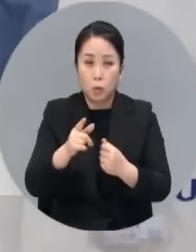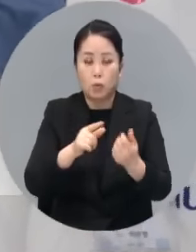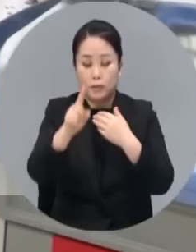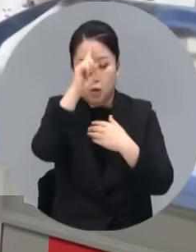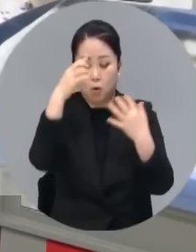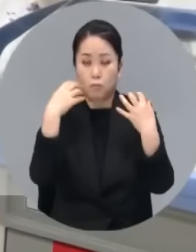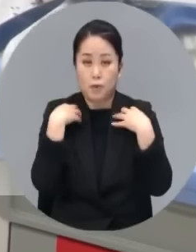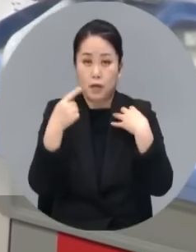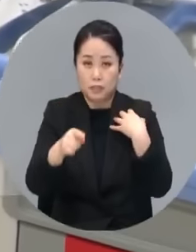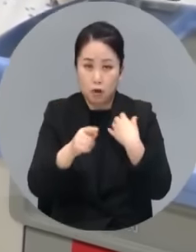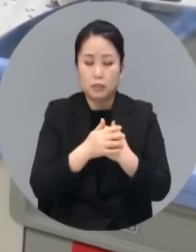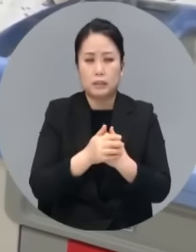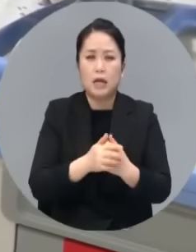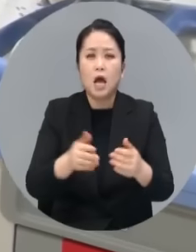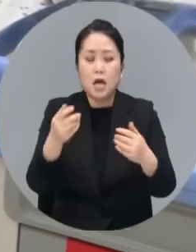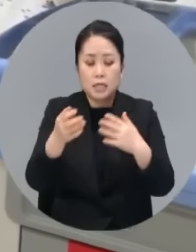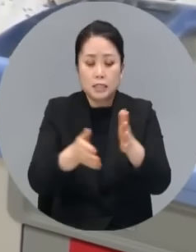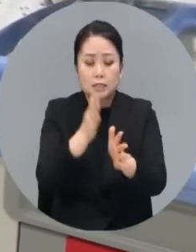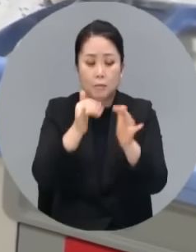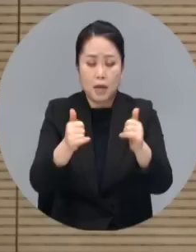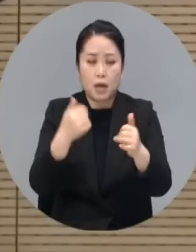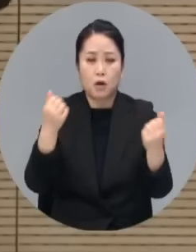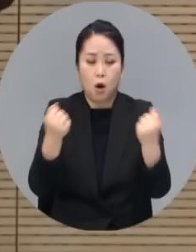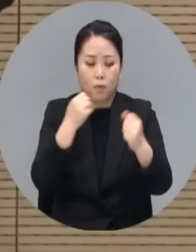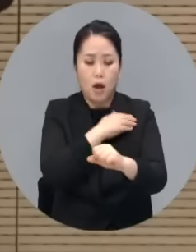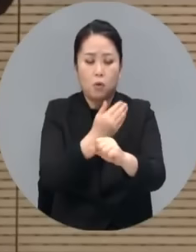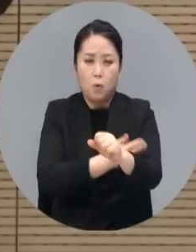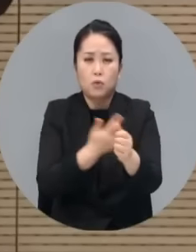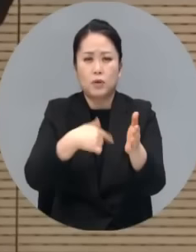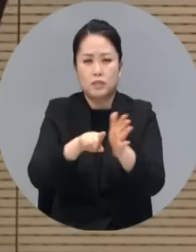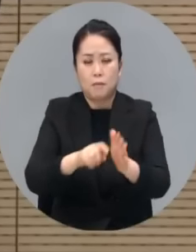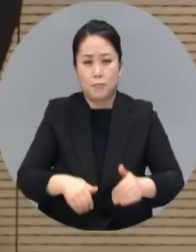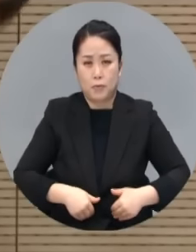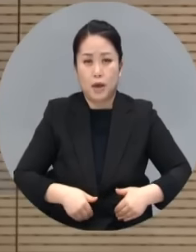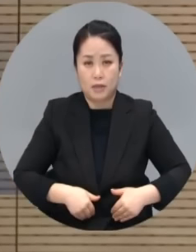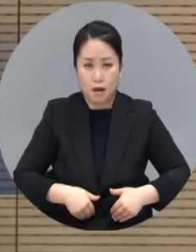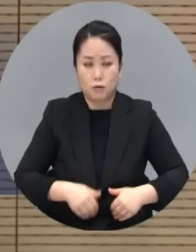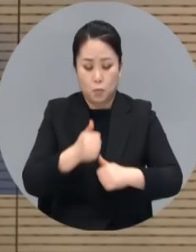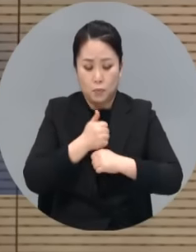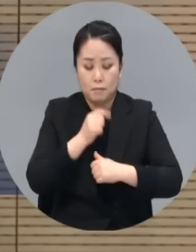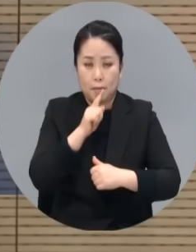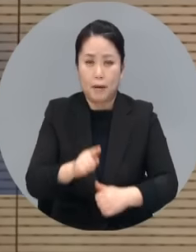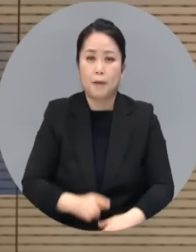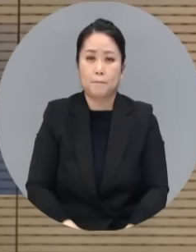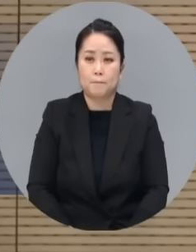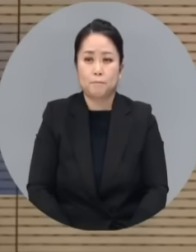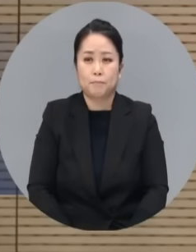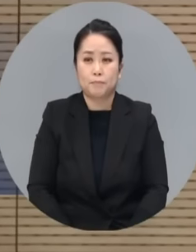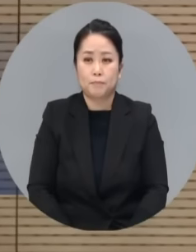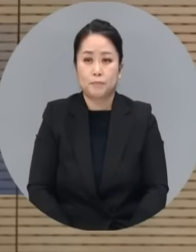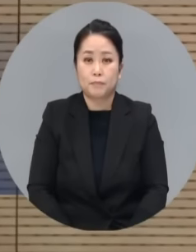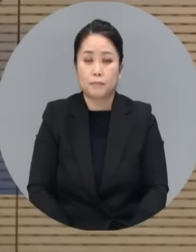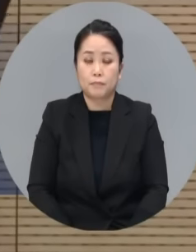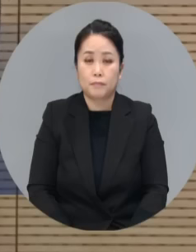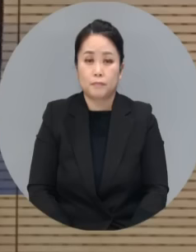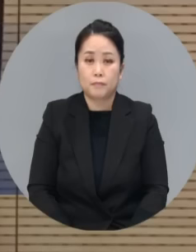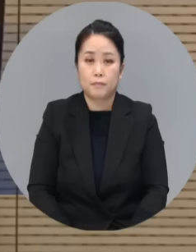필요하다며 집단 행동을 자제해달라고 경고했습니다. 정부를 향한 비판은 자유롭게 하시기